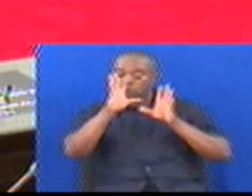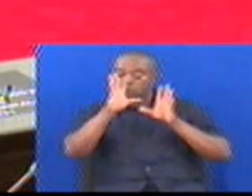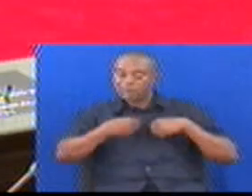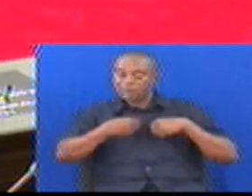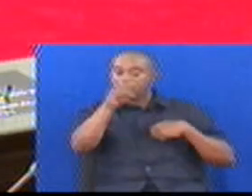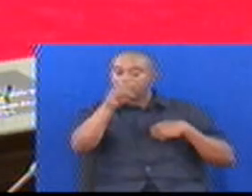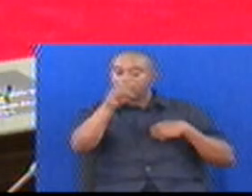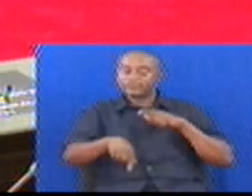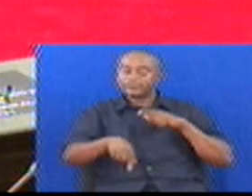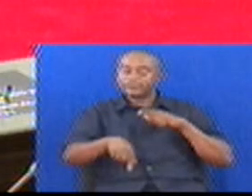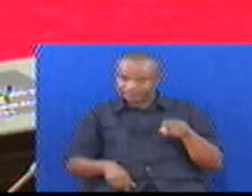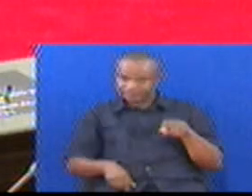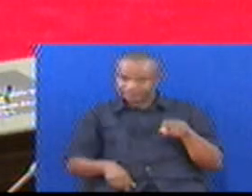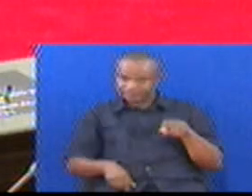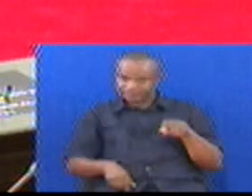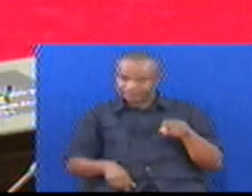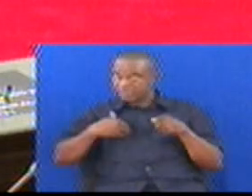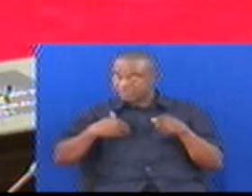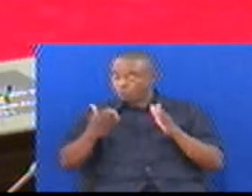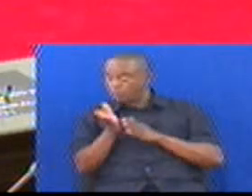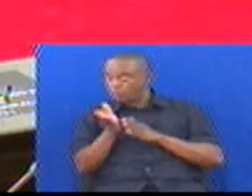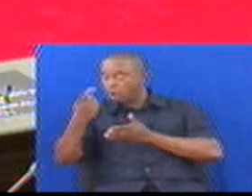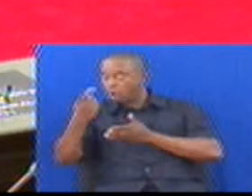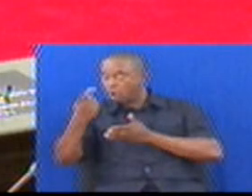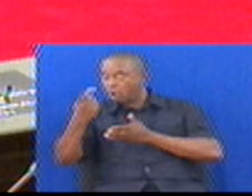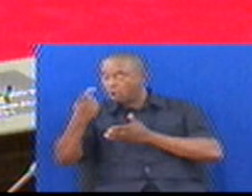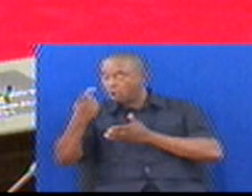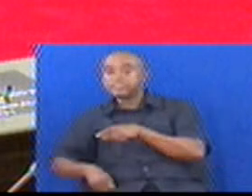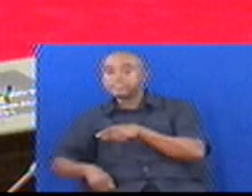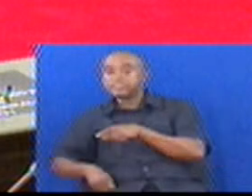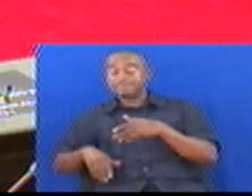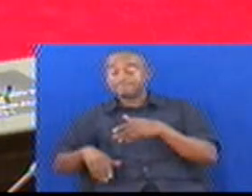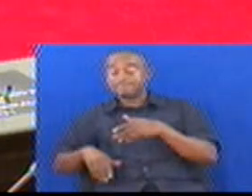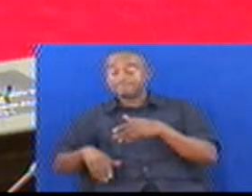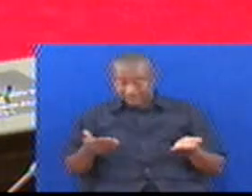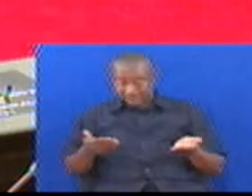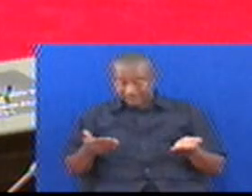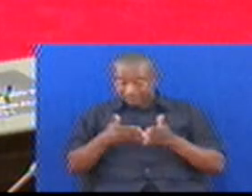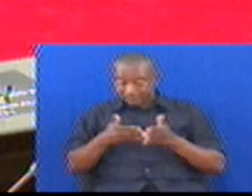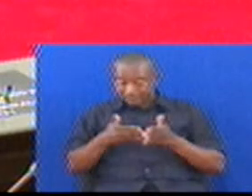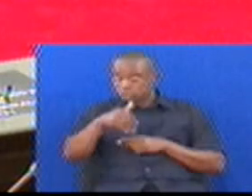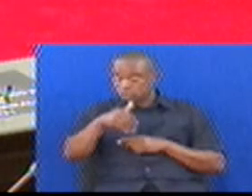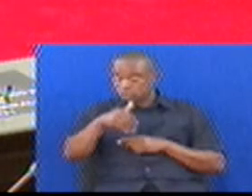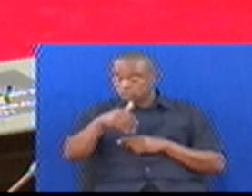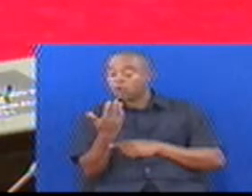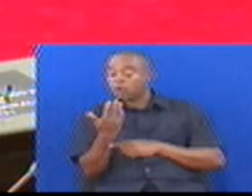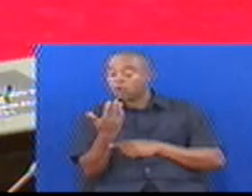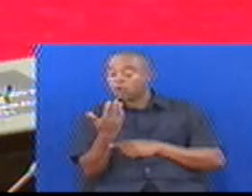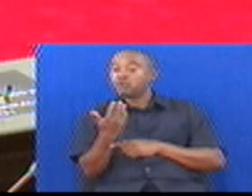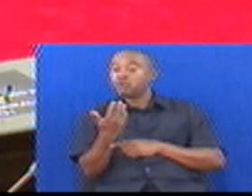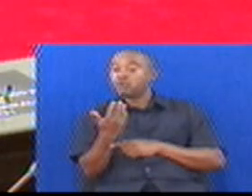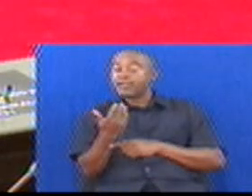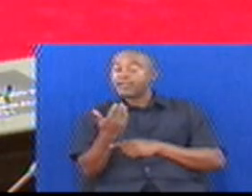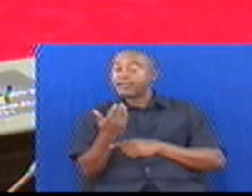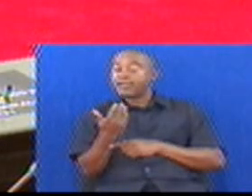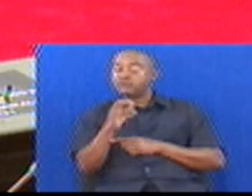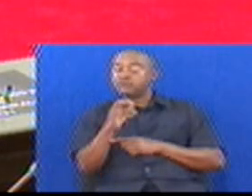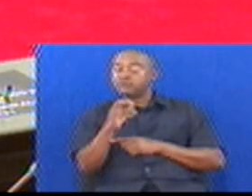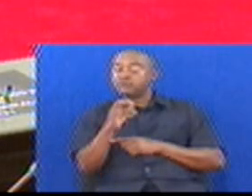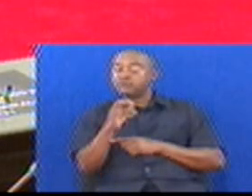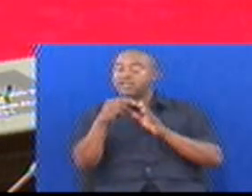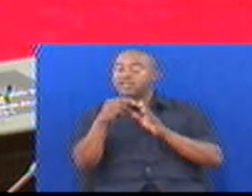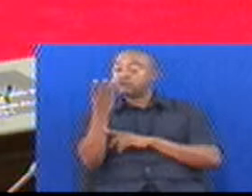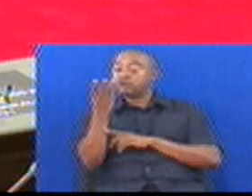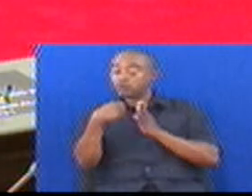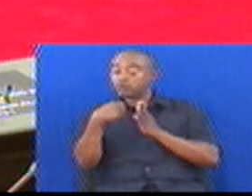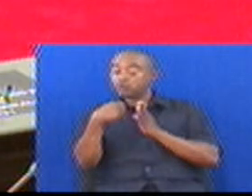yao ya ukwepaji kodi. Na hivyo hadi Mei 2020 jumla ya shilingi bilioni 73